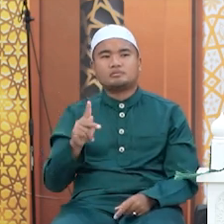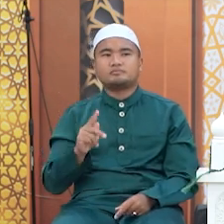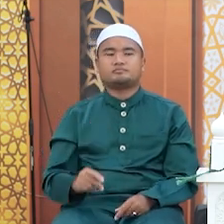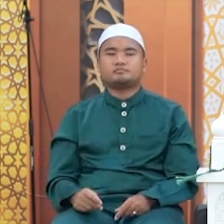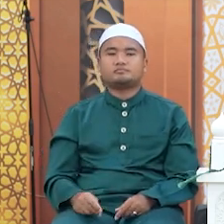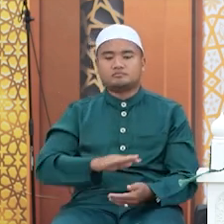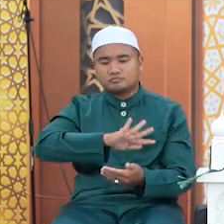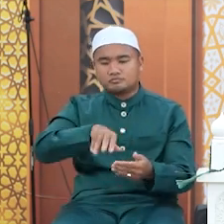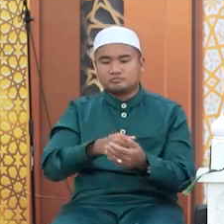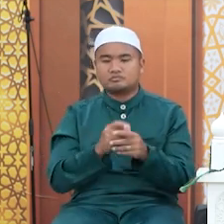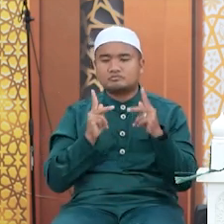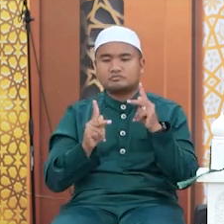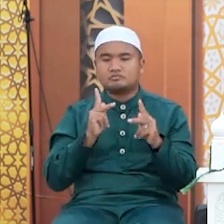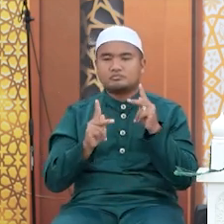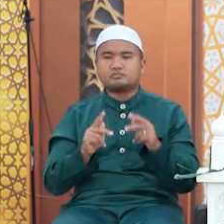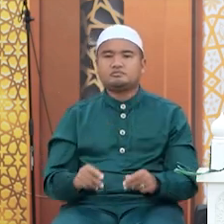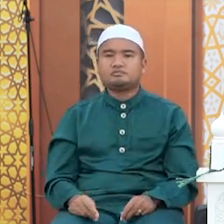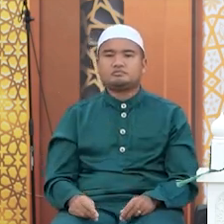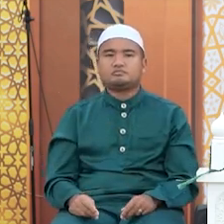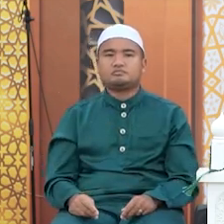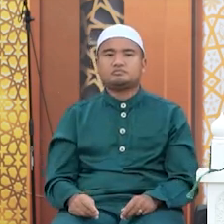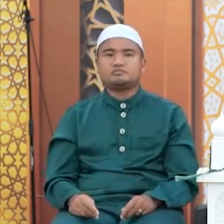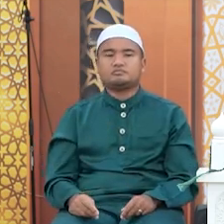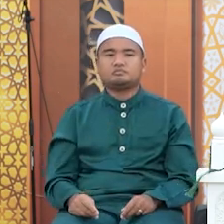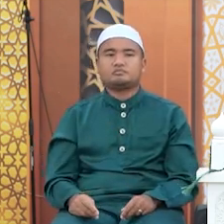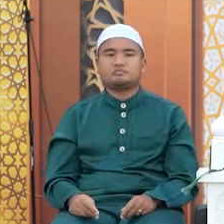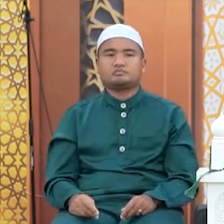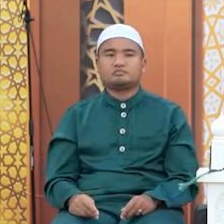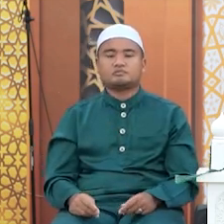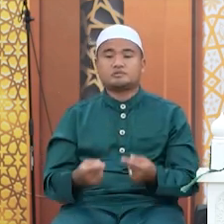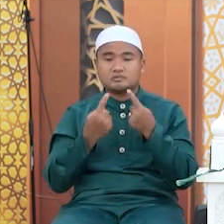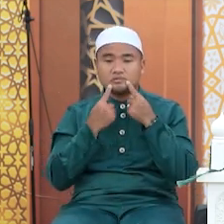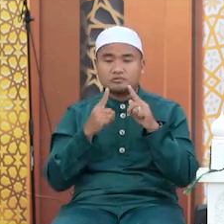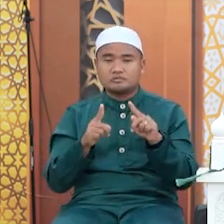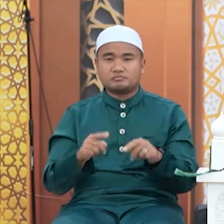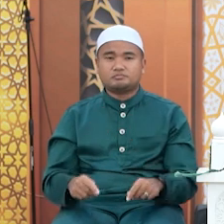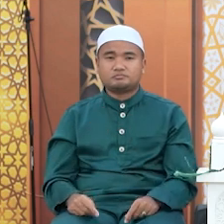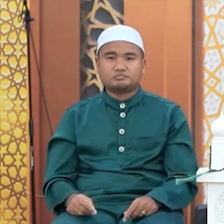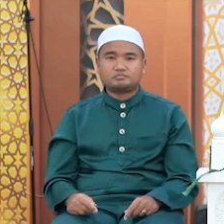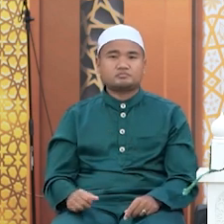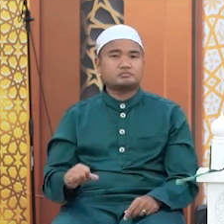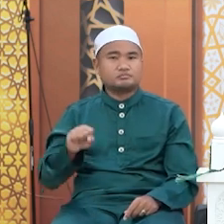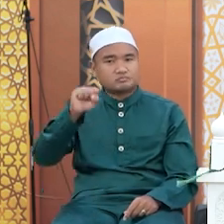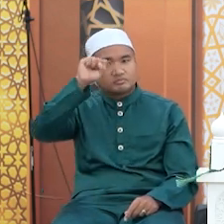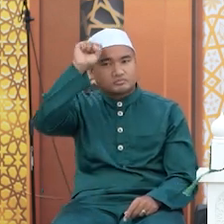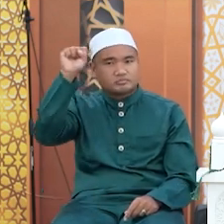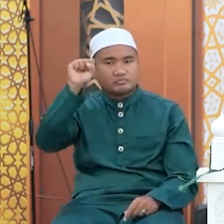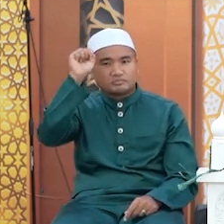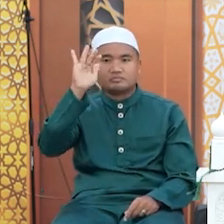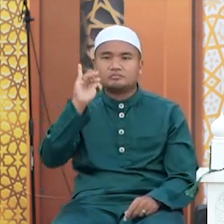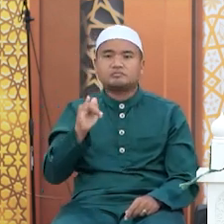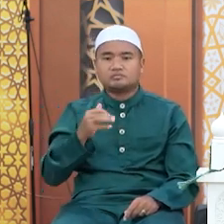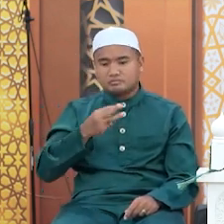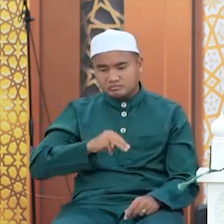berkata, akhun karim libni akhin karim, saudara yang mulia daripada anak saudara yang